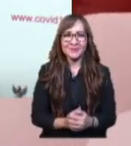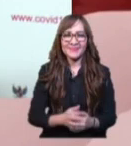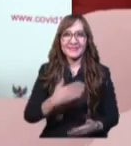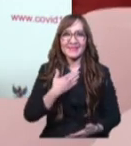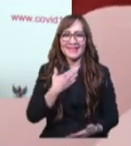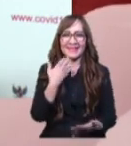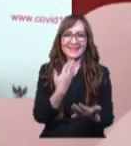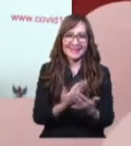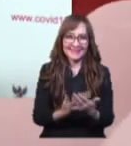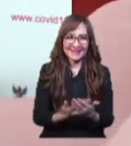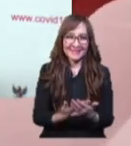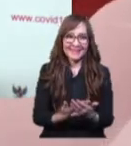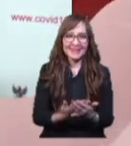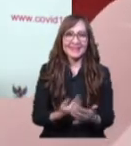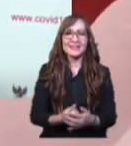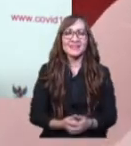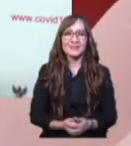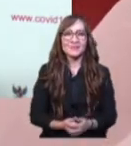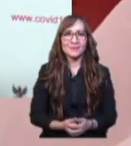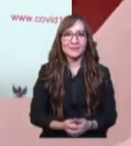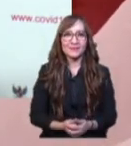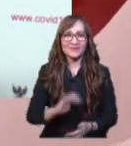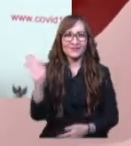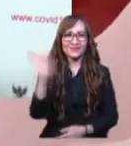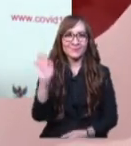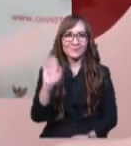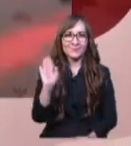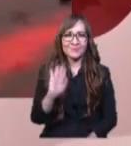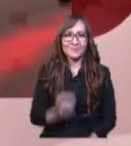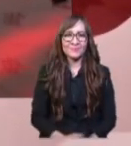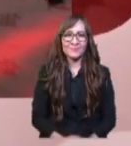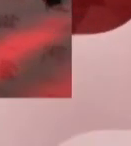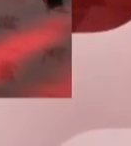Dewi undur diri, sampai jumpa lagi.